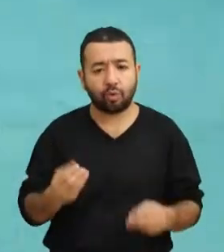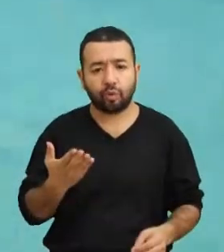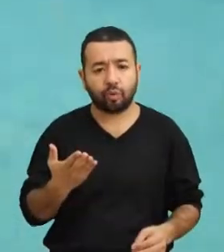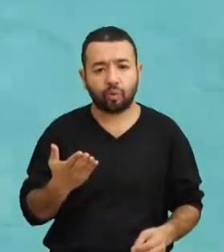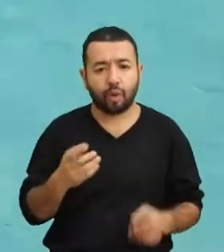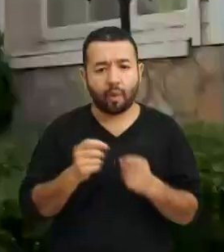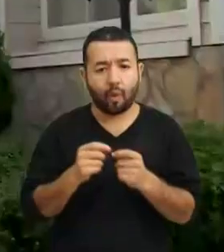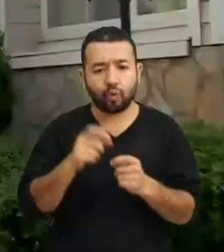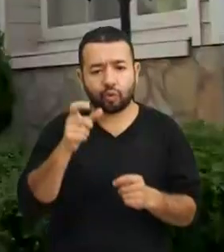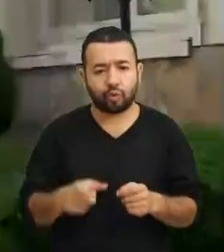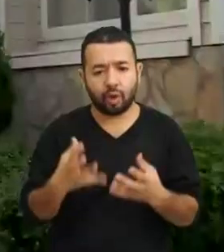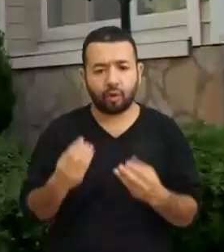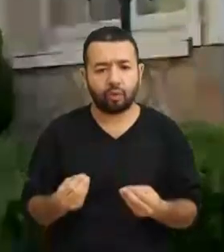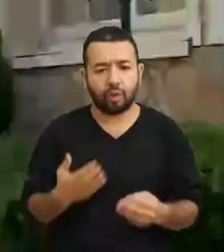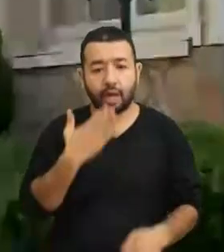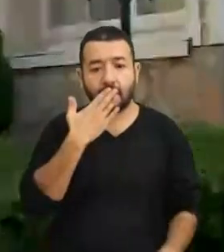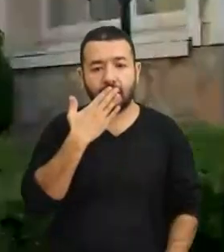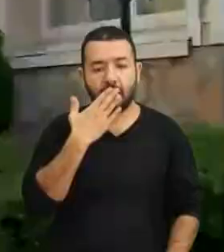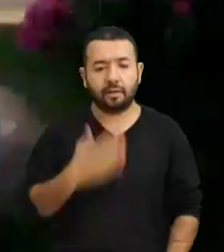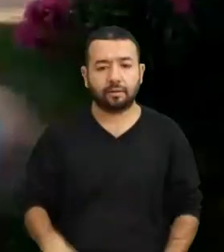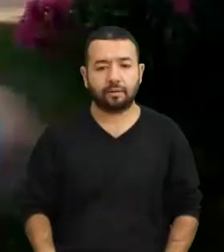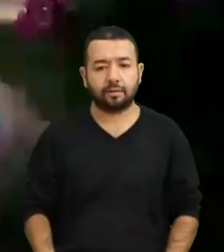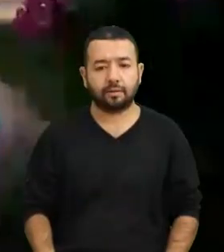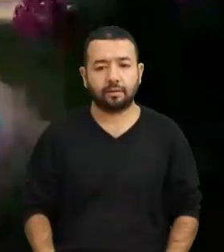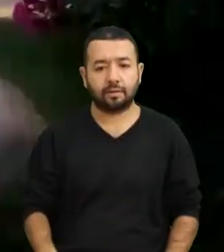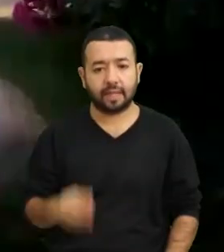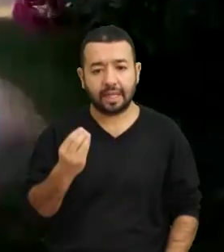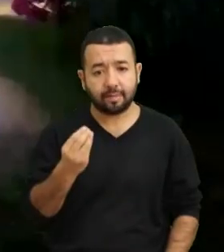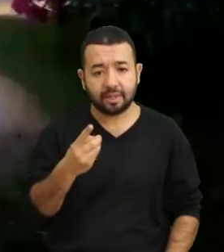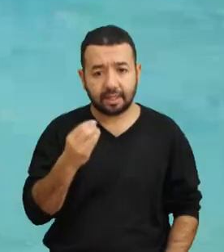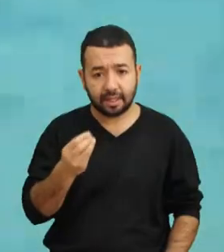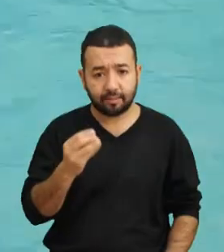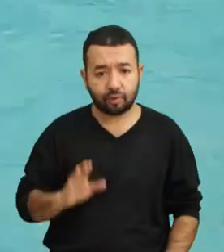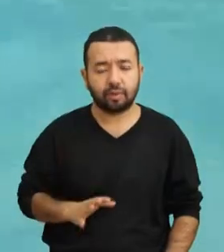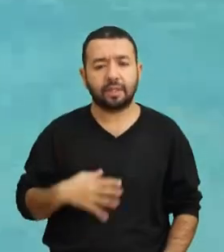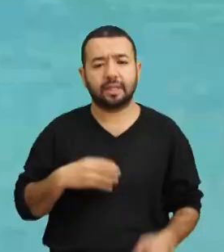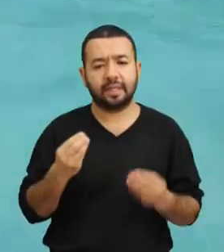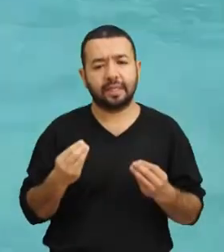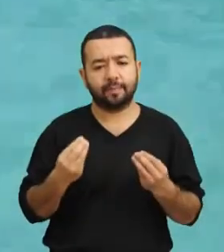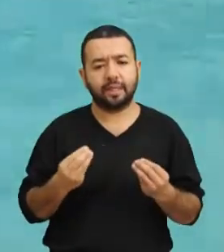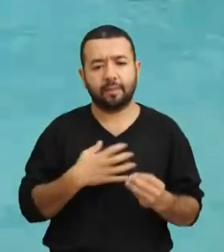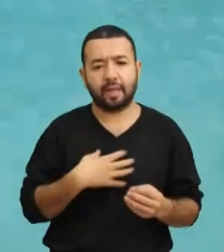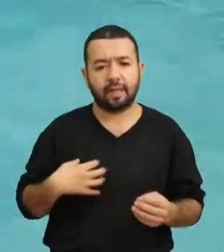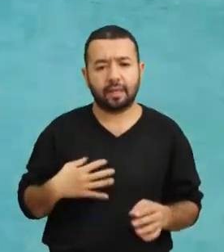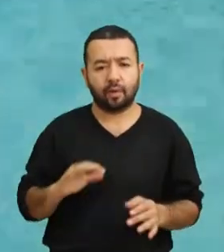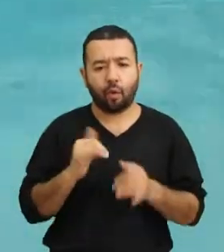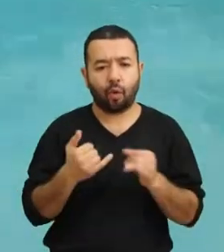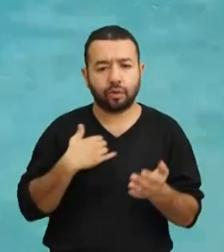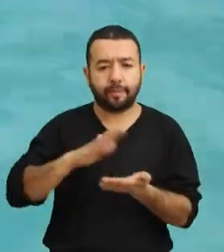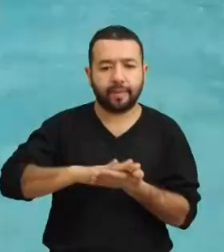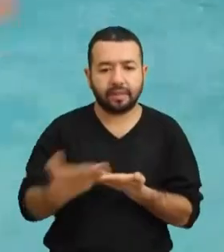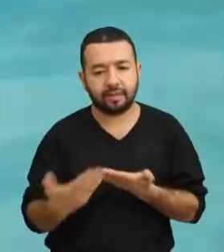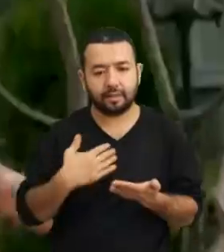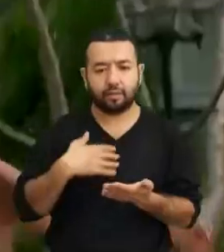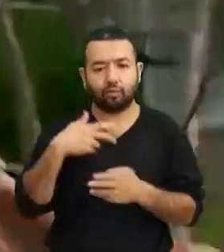Ay boncuğum! Aa! İyi misin çocuğum? İyiyim, iyiyim anneciğim. Oyuncağa bastım